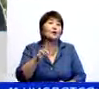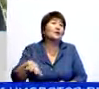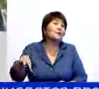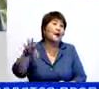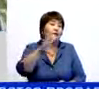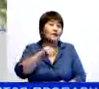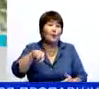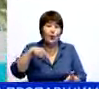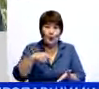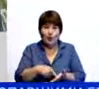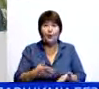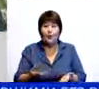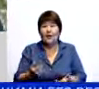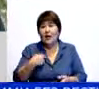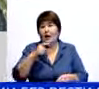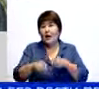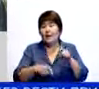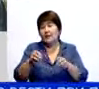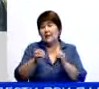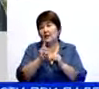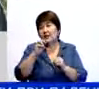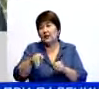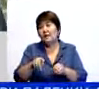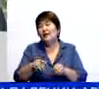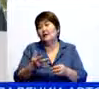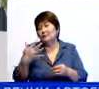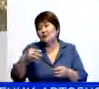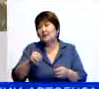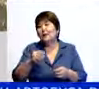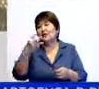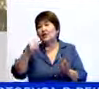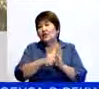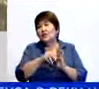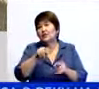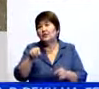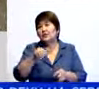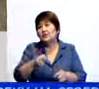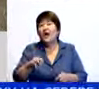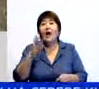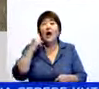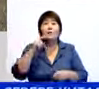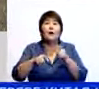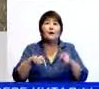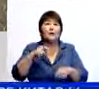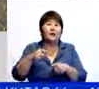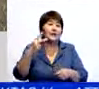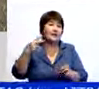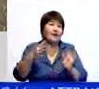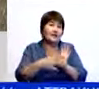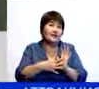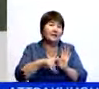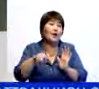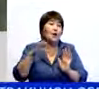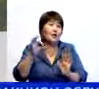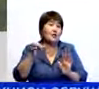городу. И я пробежал 10 километров 500 метров за 36 минут. До этого, например, Алматы-марафон я пробежал за 29 минут